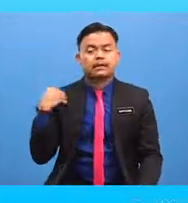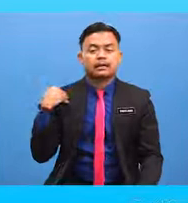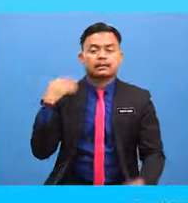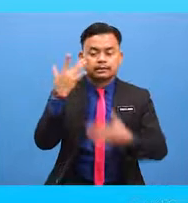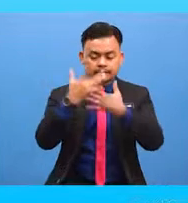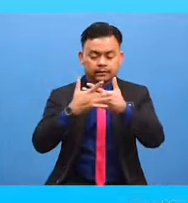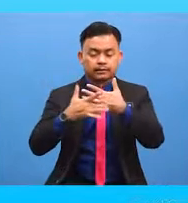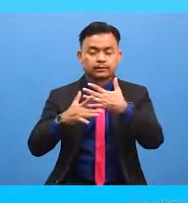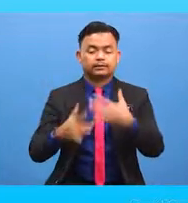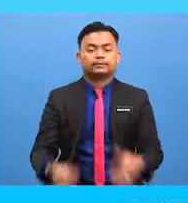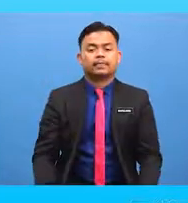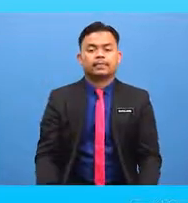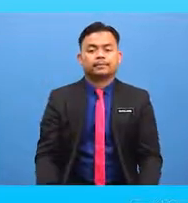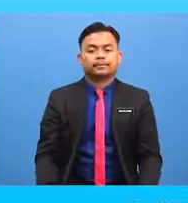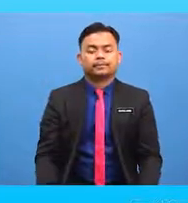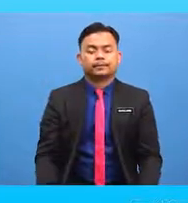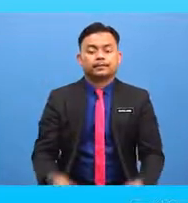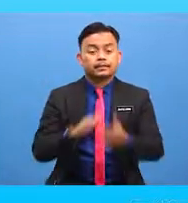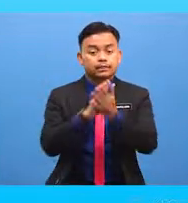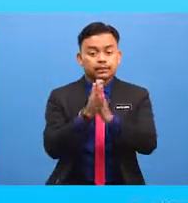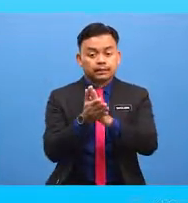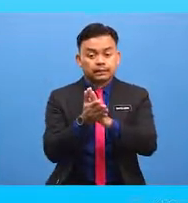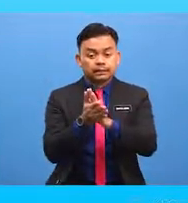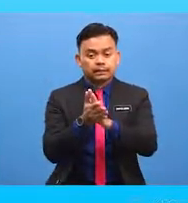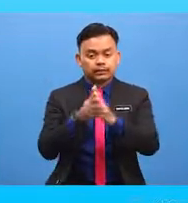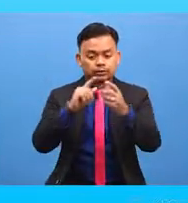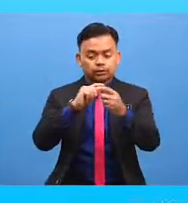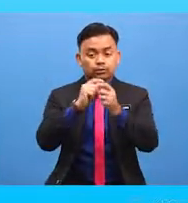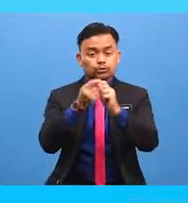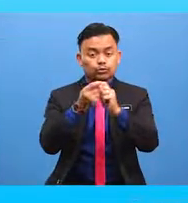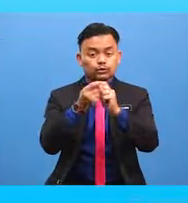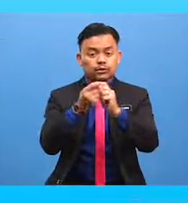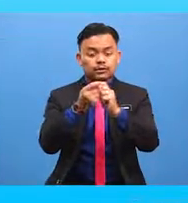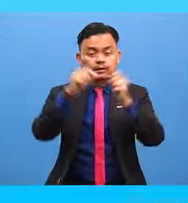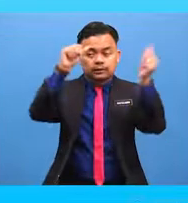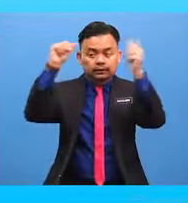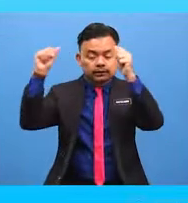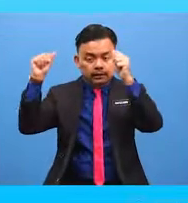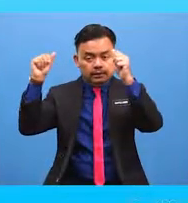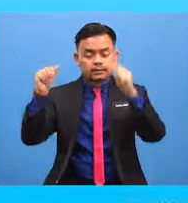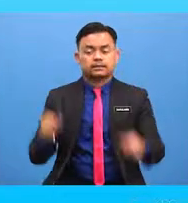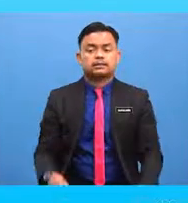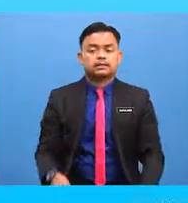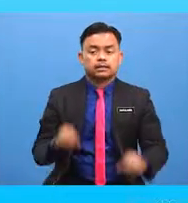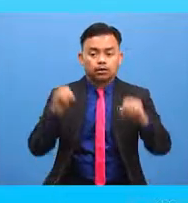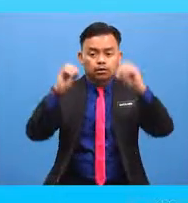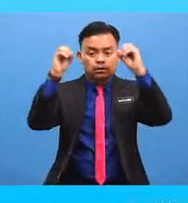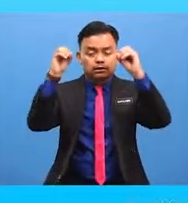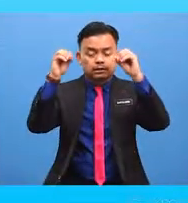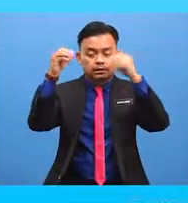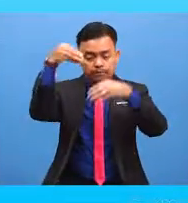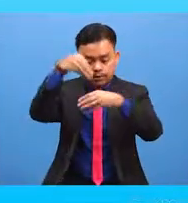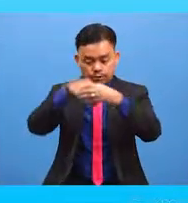Di sinilah berlakunya pertukaran gas di mana oksigen dibawa masuk ke dalam